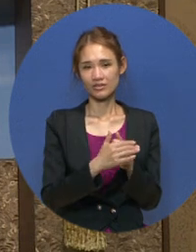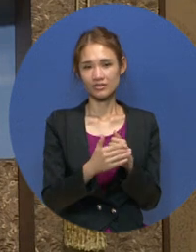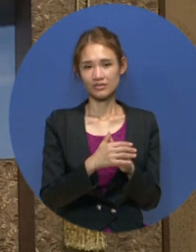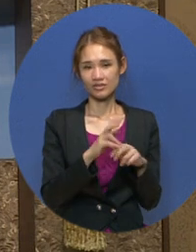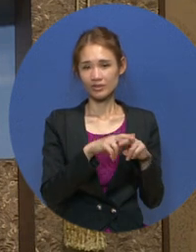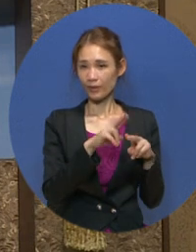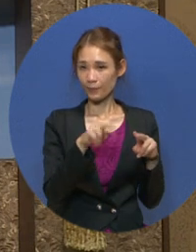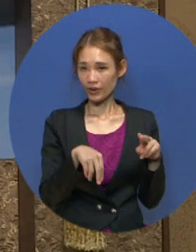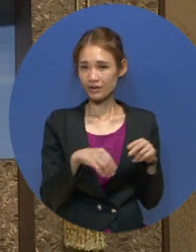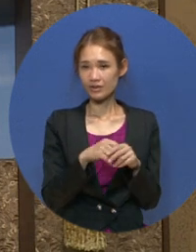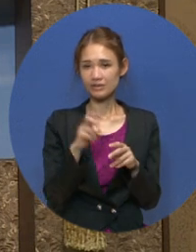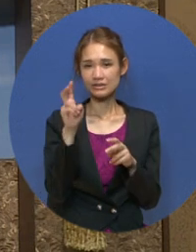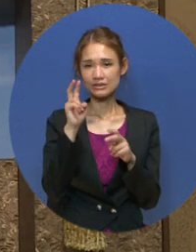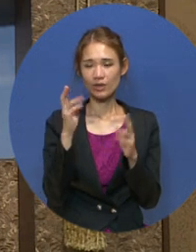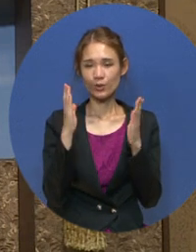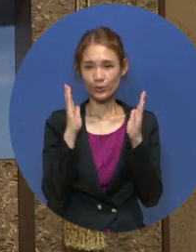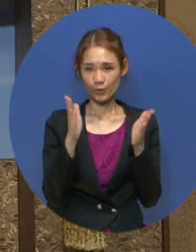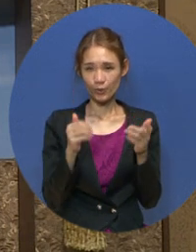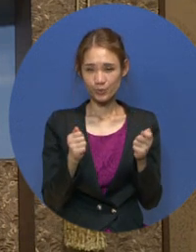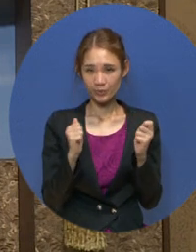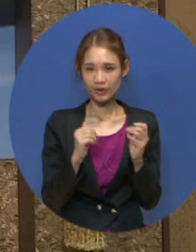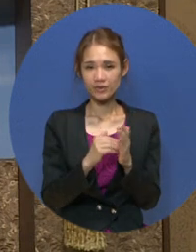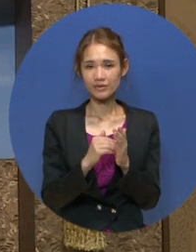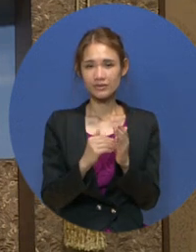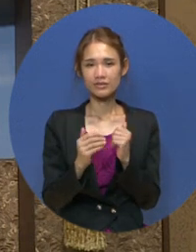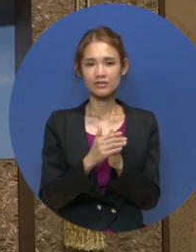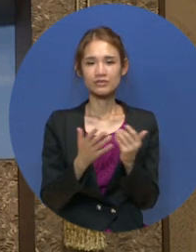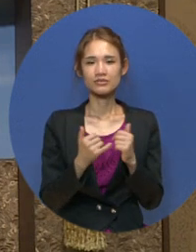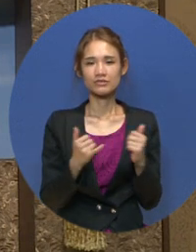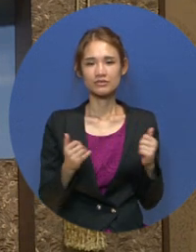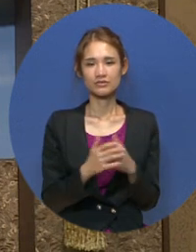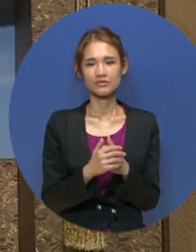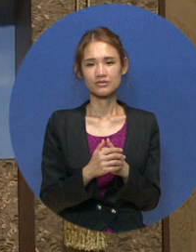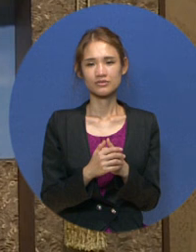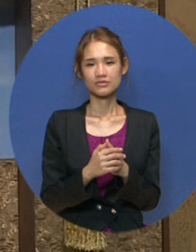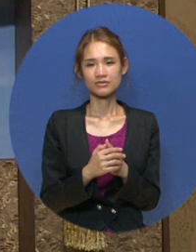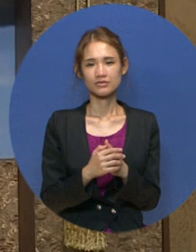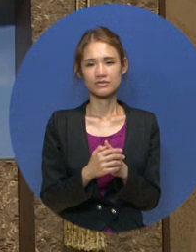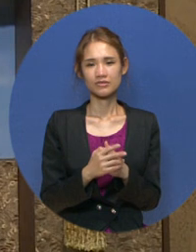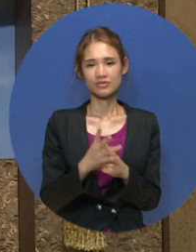20살 전공반을 마치고 취업을 한 우리 숲 직원들 같은 경우에는